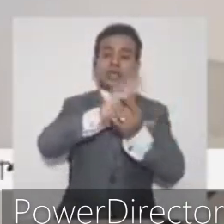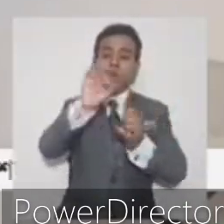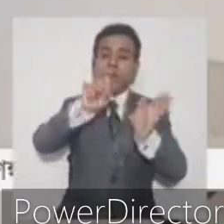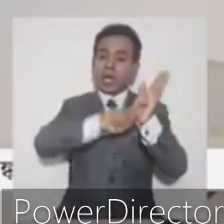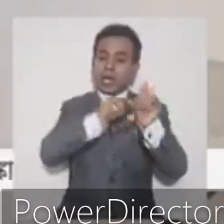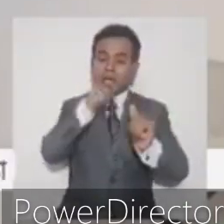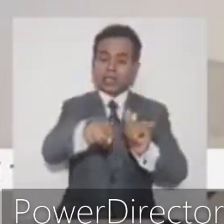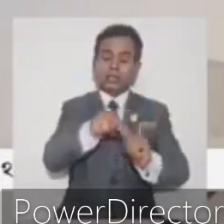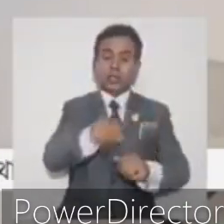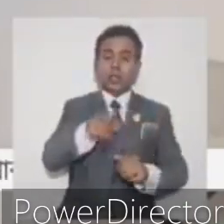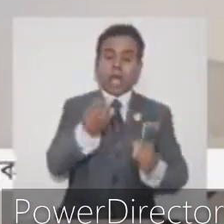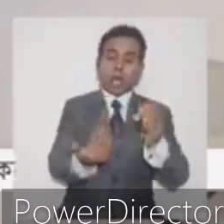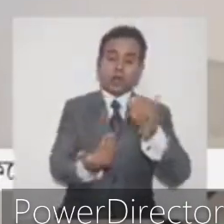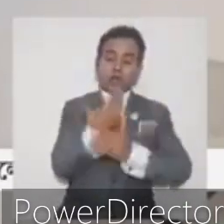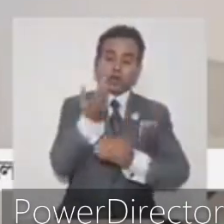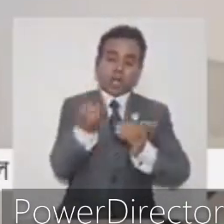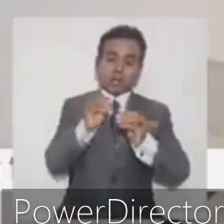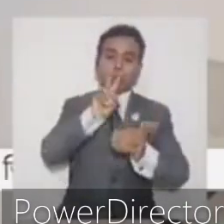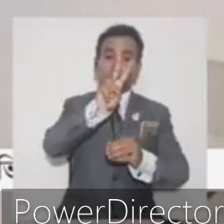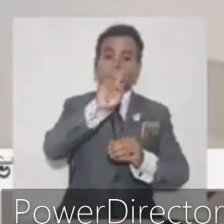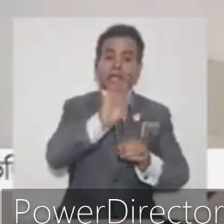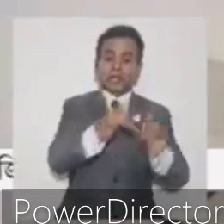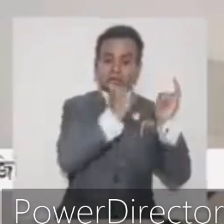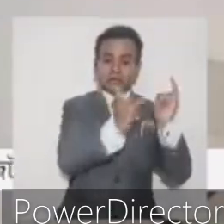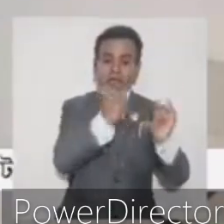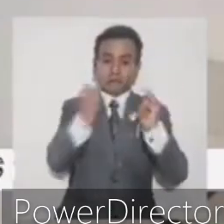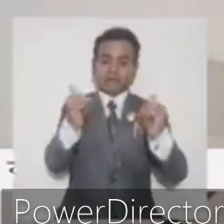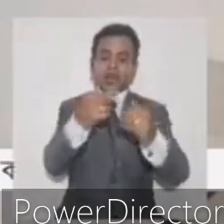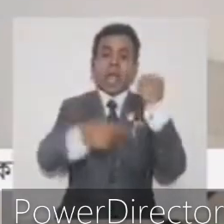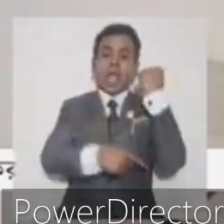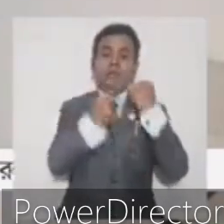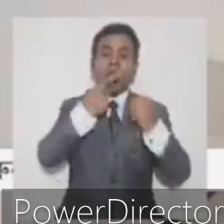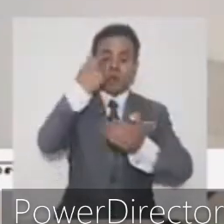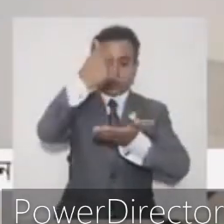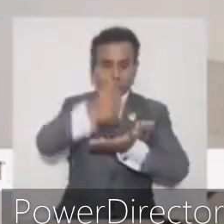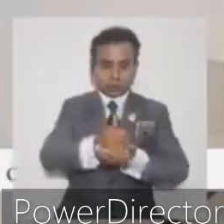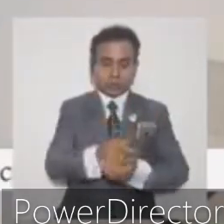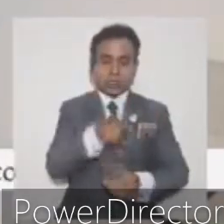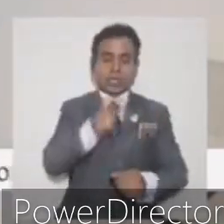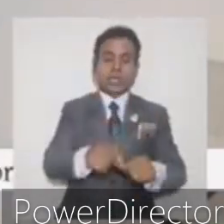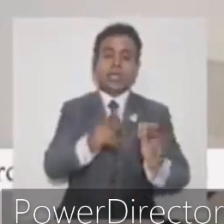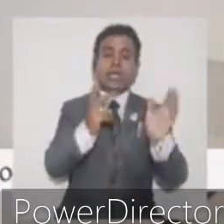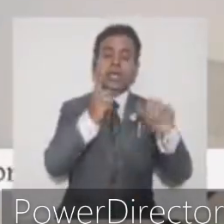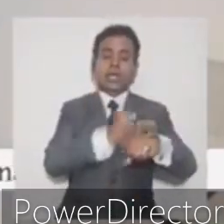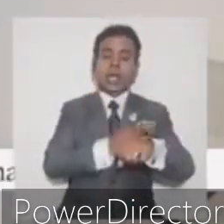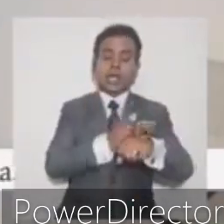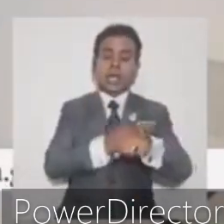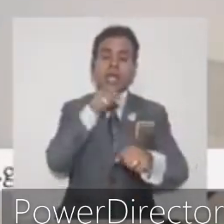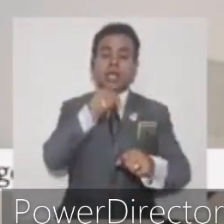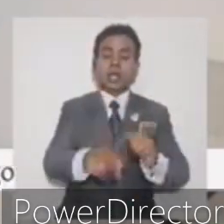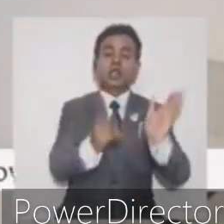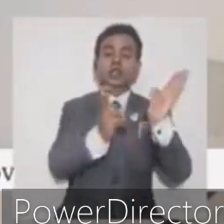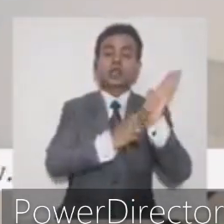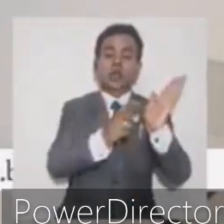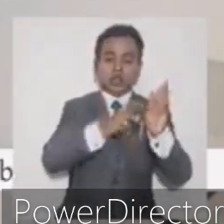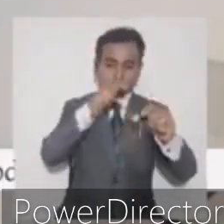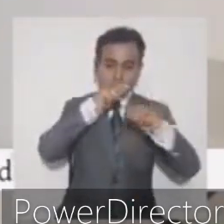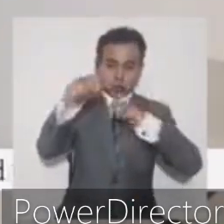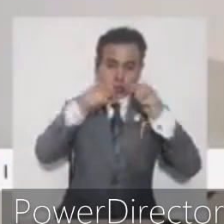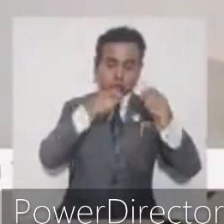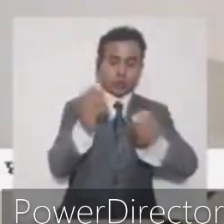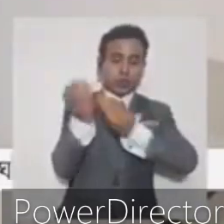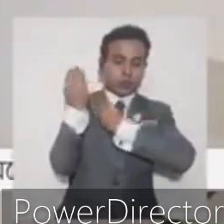প্রস্তুতের কাজ চলছে এবং দিয়াবাড়িতেও বহুতল 4টি ভবনে আমরা 1200 বেডের